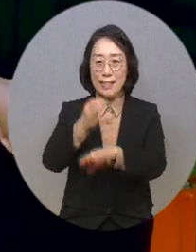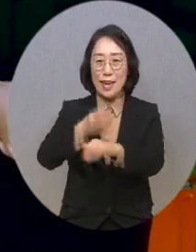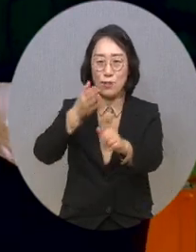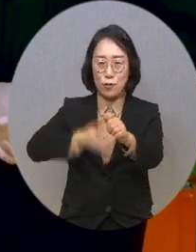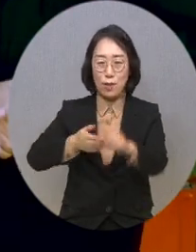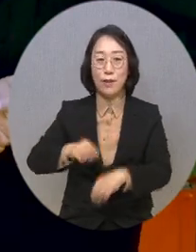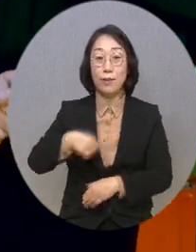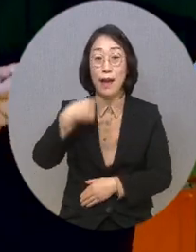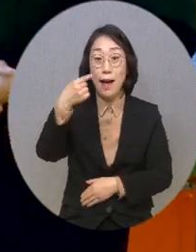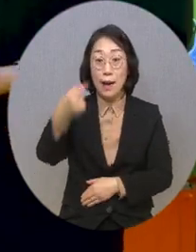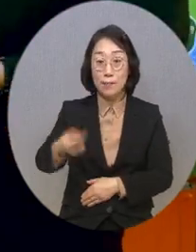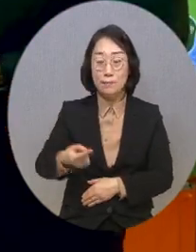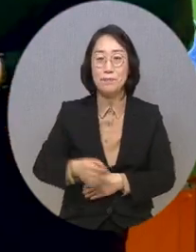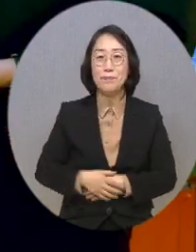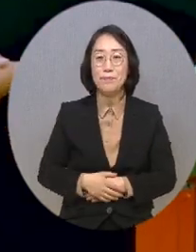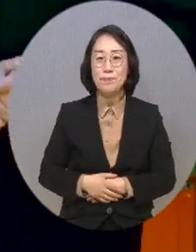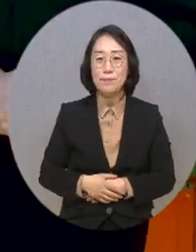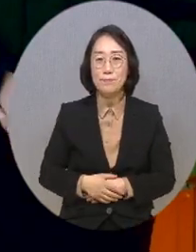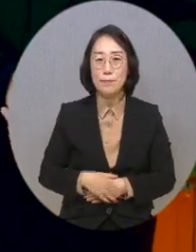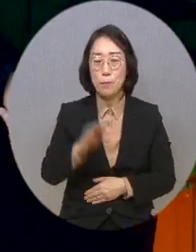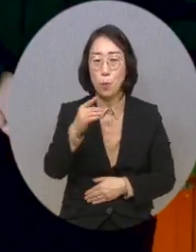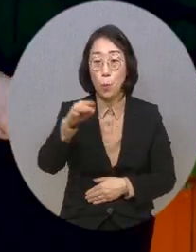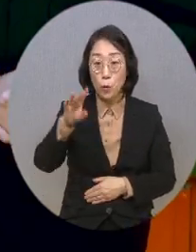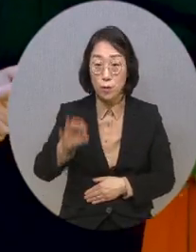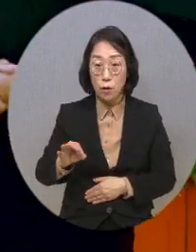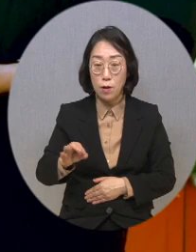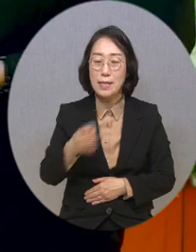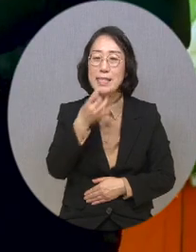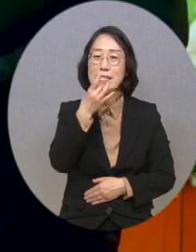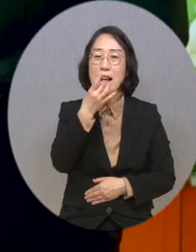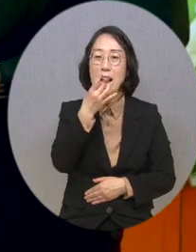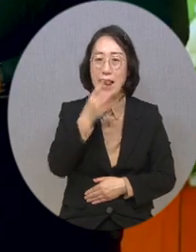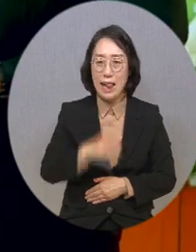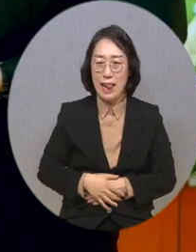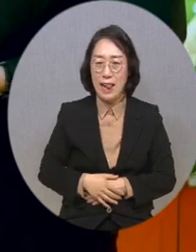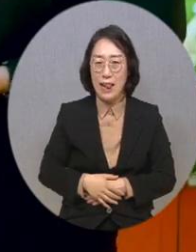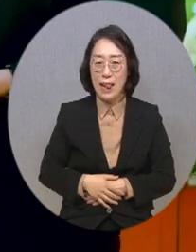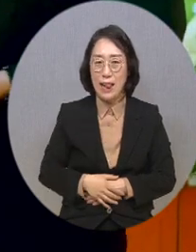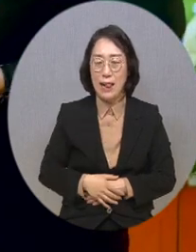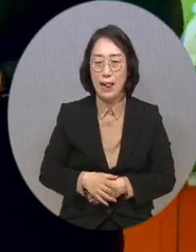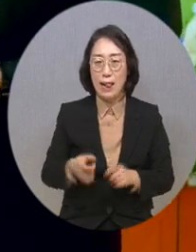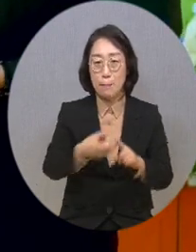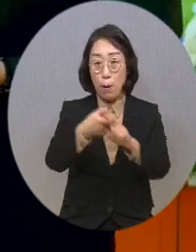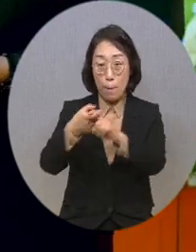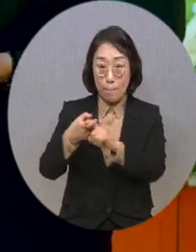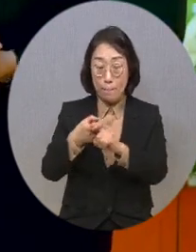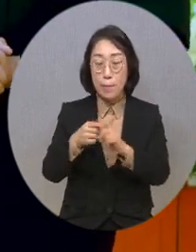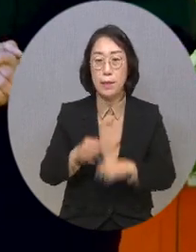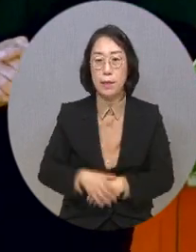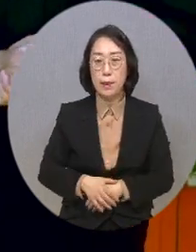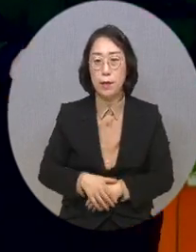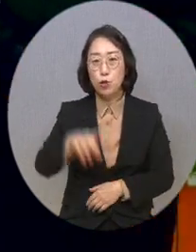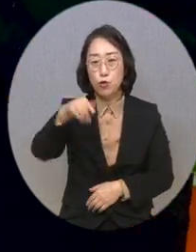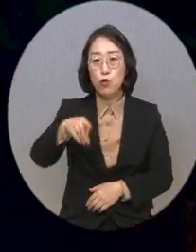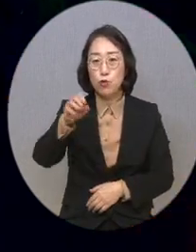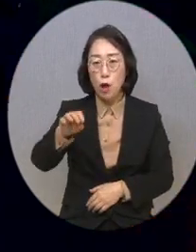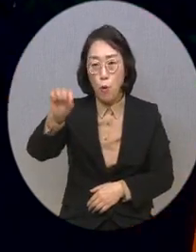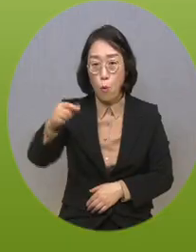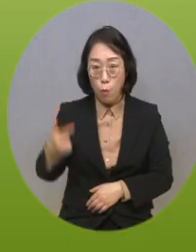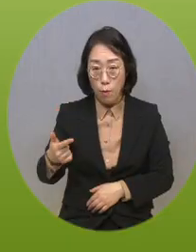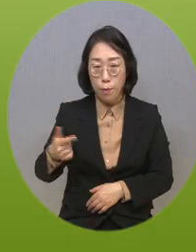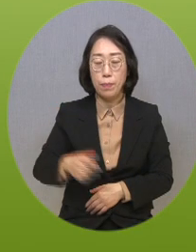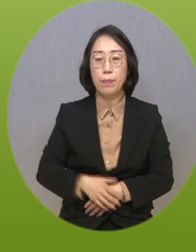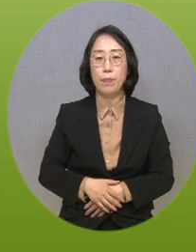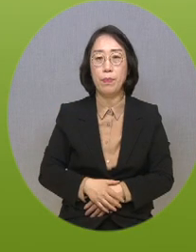다음은요. 어, 드디어 나왔어. 보성군 농협쌀 조합 공동사업법인이죠. 네. 주영곤 계장님 모시도록 하겠습니다.